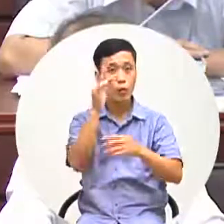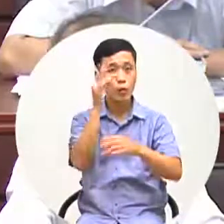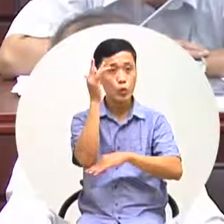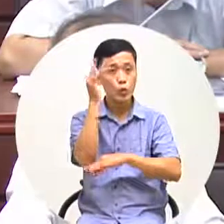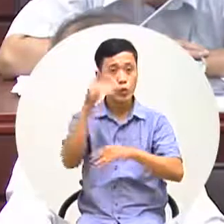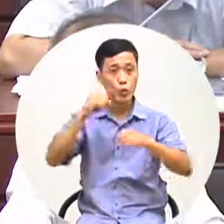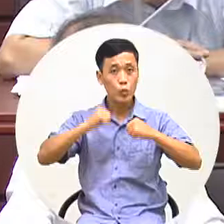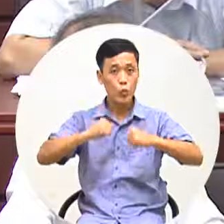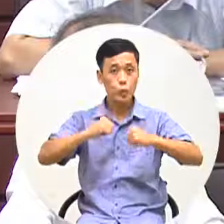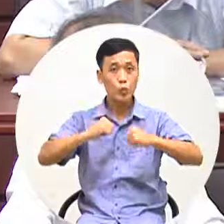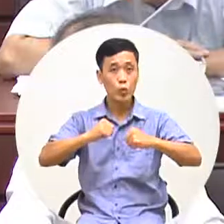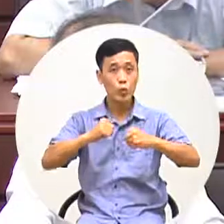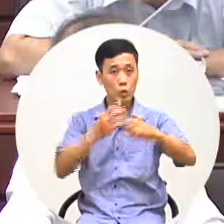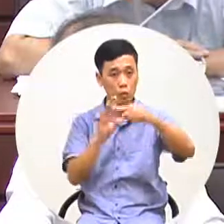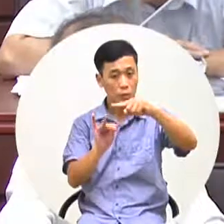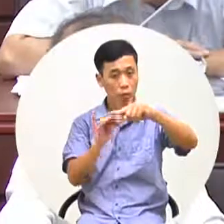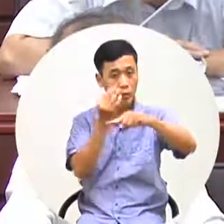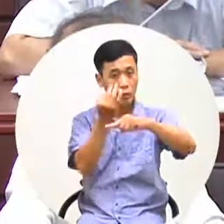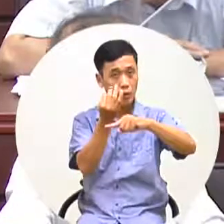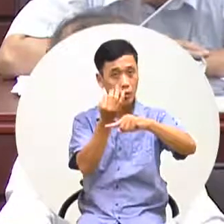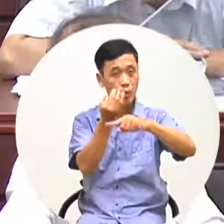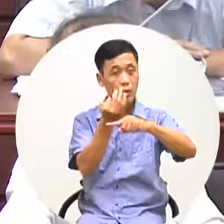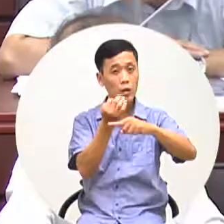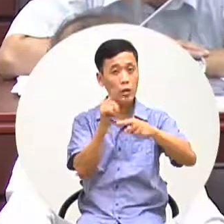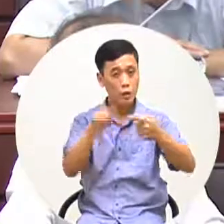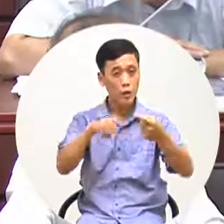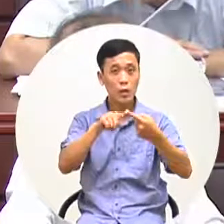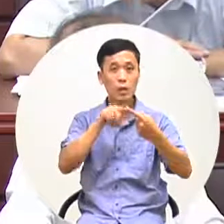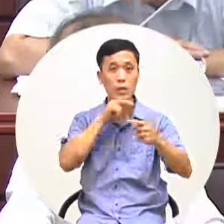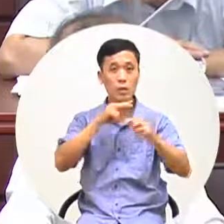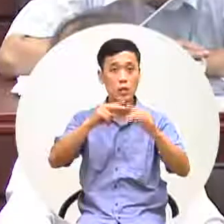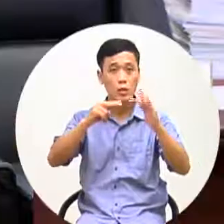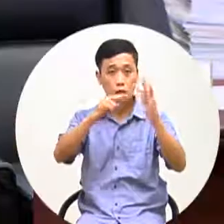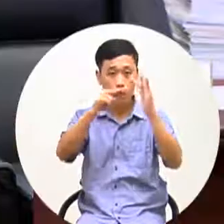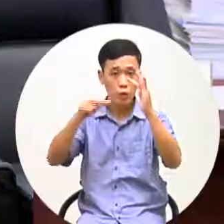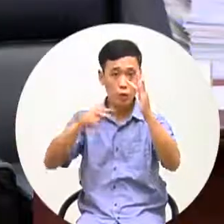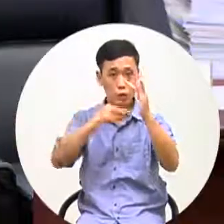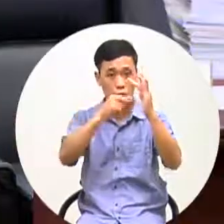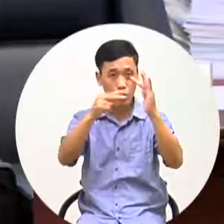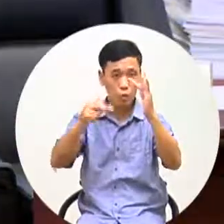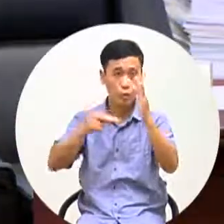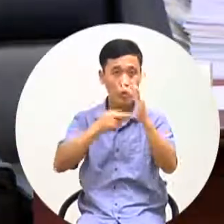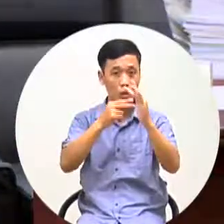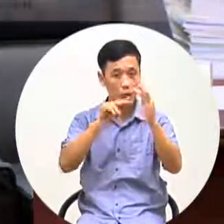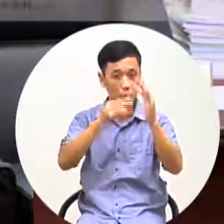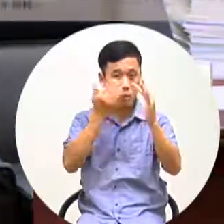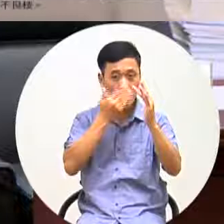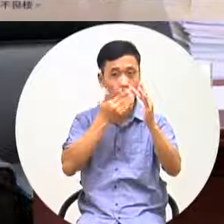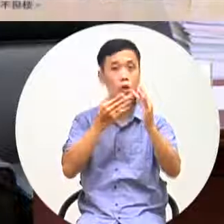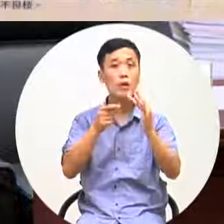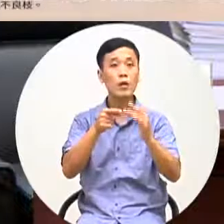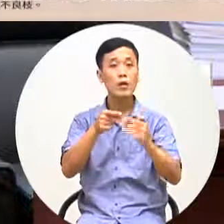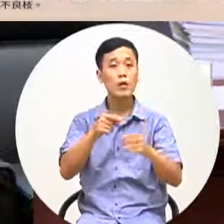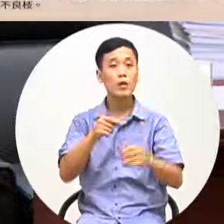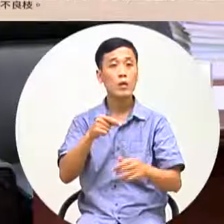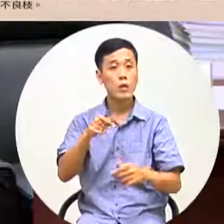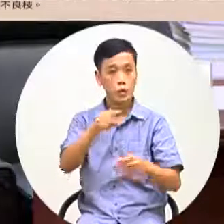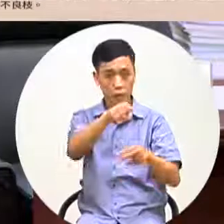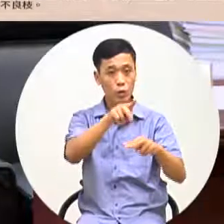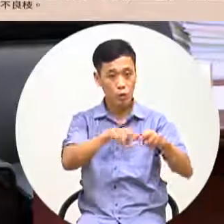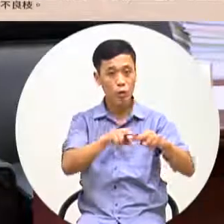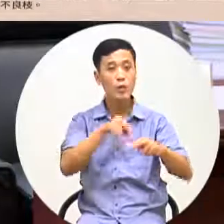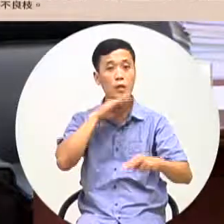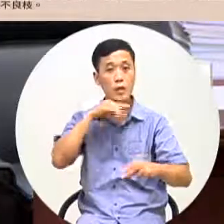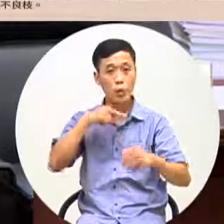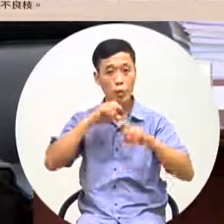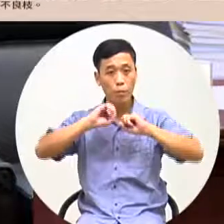应该是修饰的修剪吗？ 修饰修剪，好，来，局长你先请坐下，我待会再公布答案，好不好？好，第